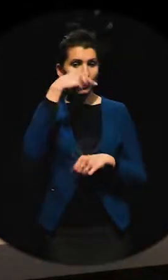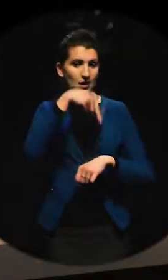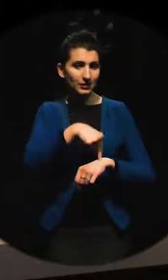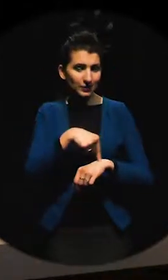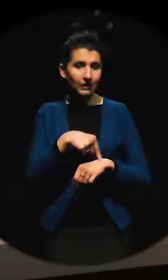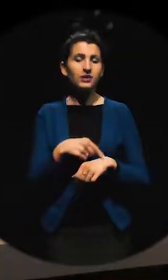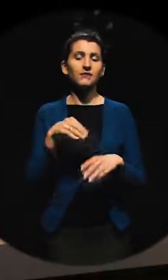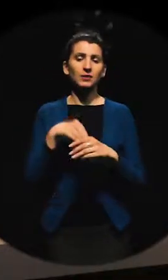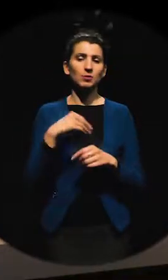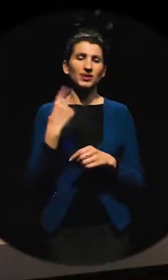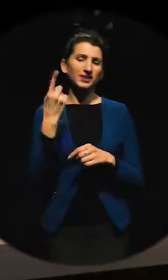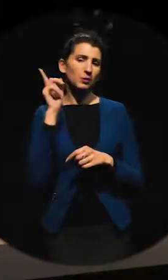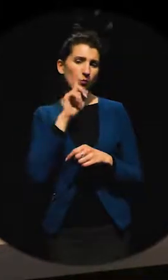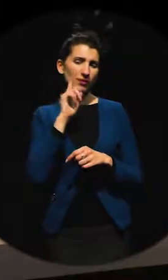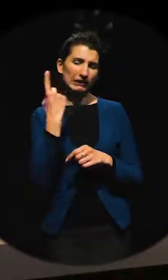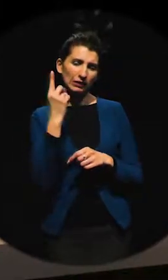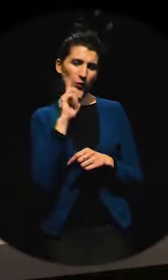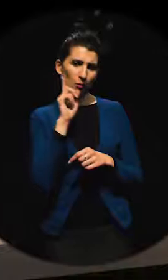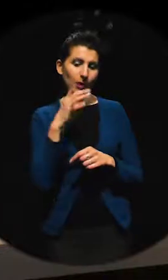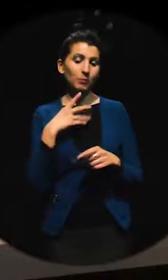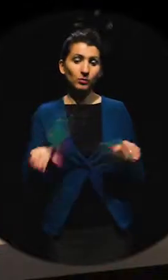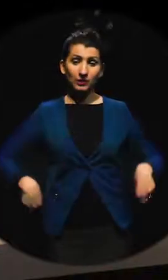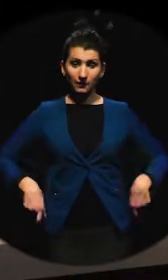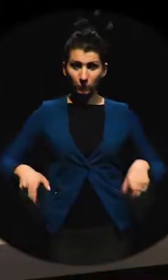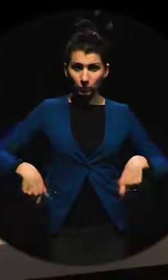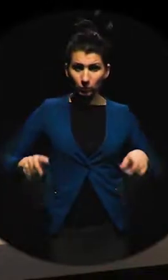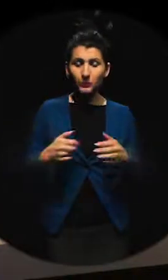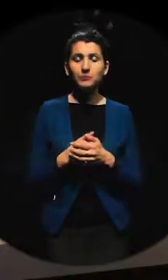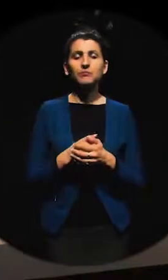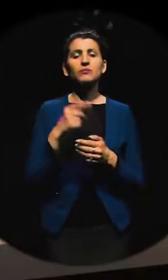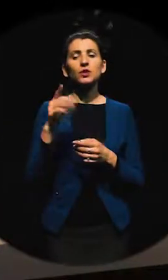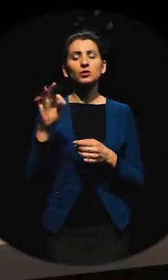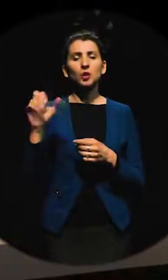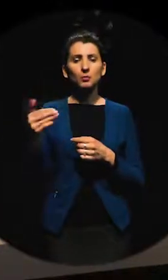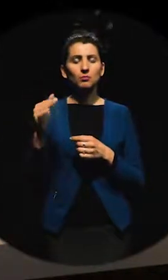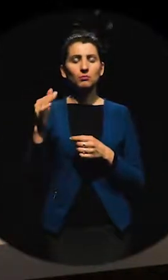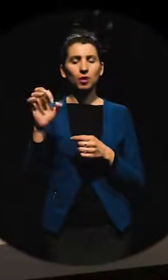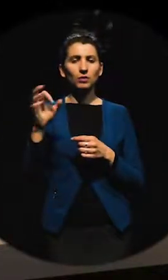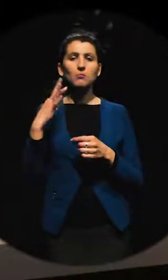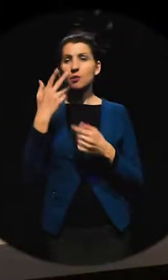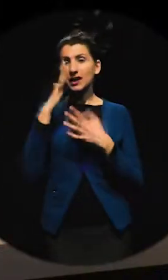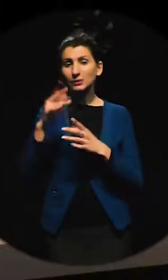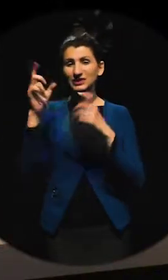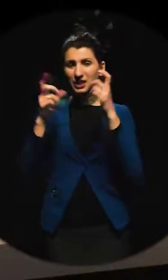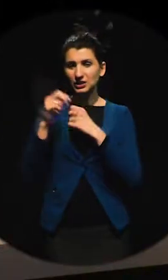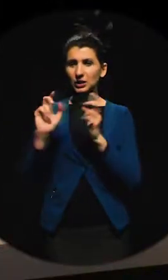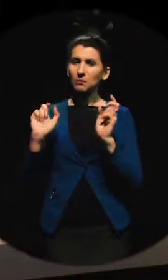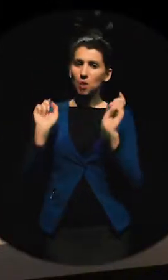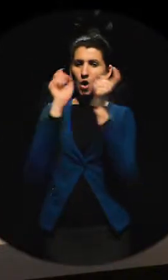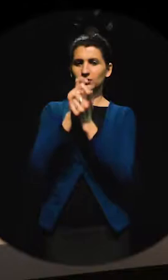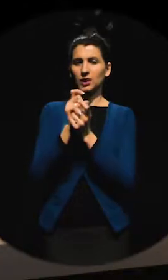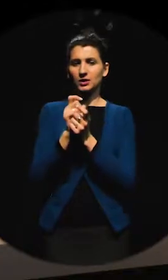jedyny chłopak z całej placówki, który jeździł na wózku, Tom Olin pokazał zdjęcie z protestów z różnych